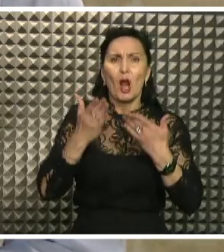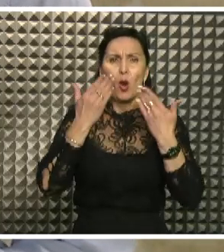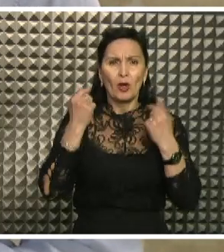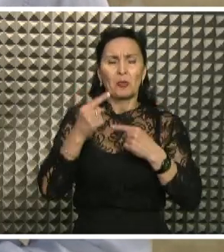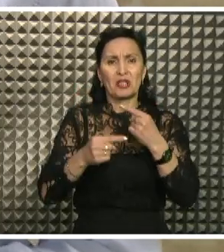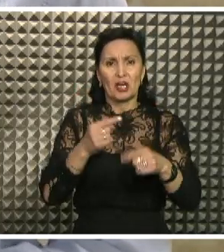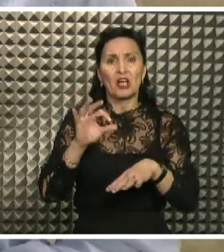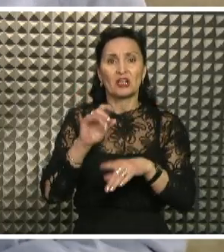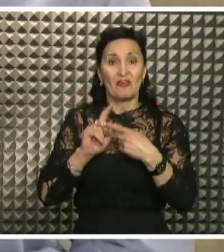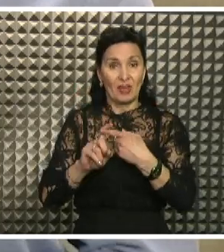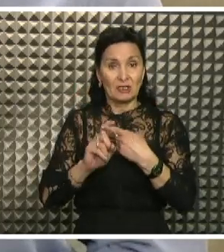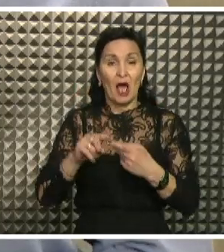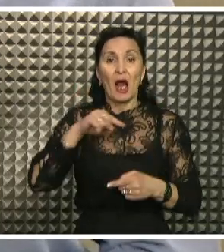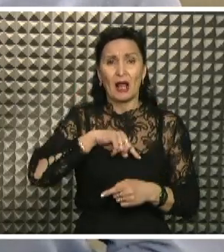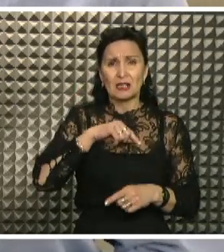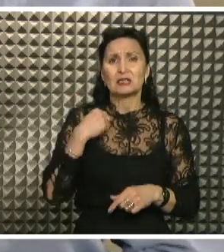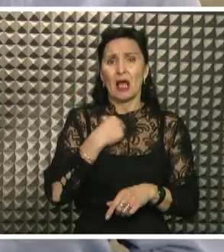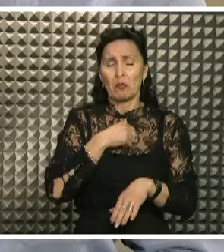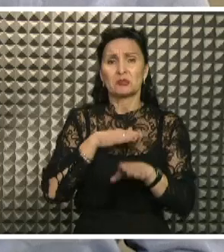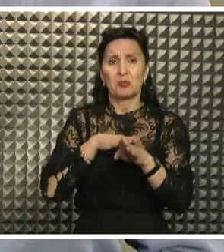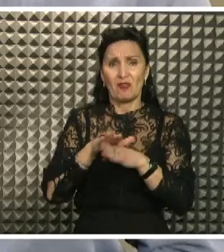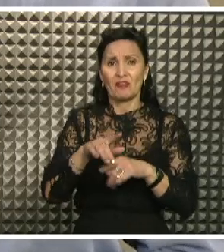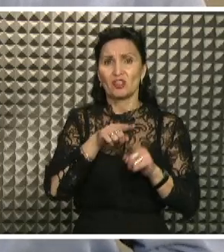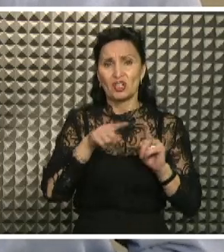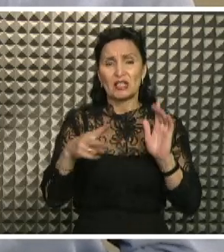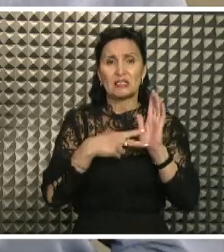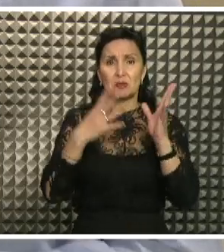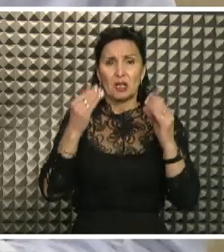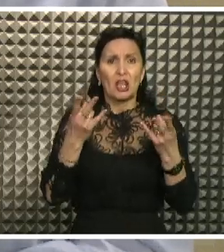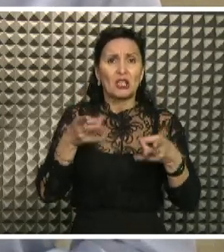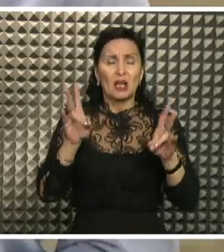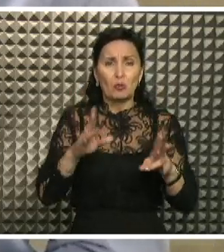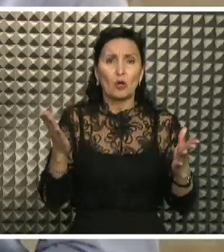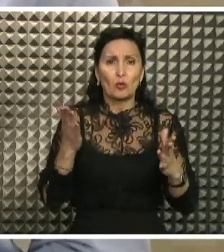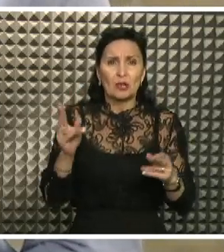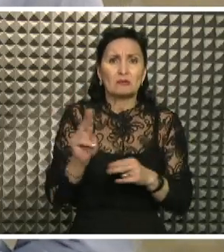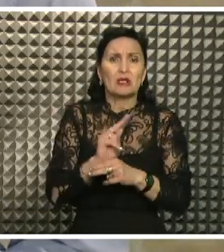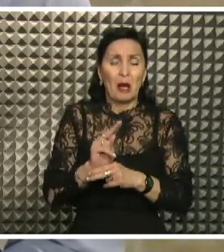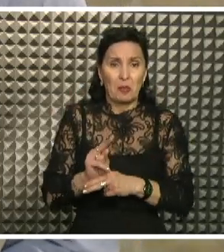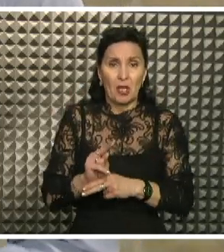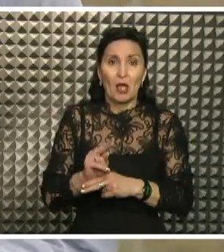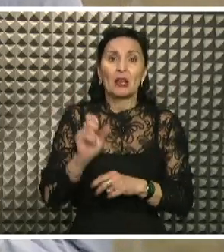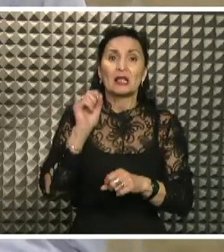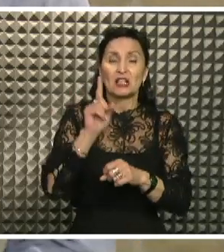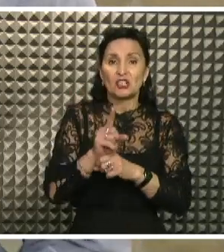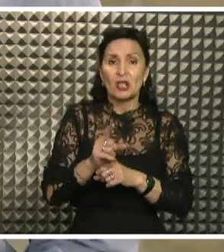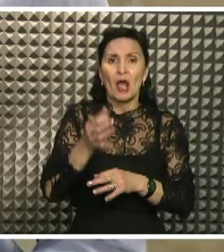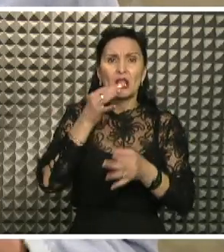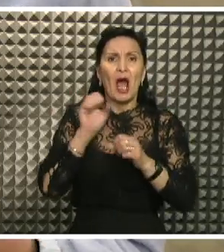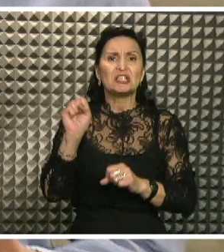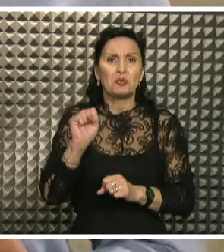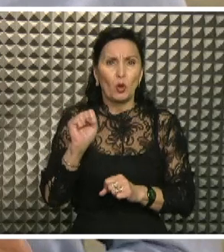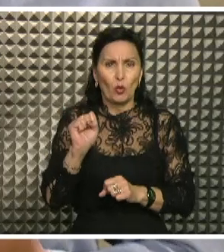протекающие инфекции, организм сам с ними справляется в течение 7 дней и не требует никакой специфической терапии. Назначение антибиотиков